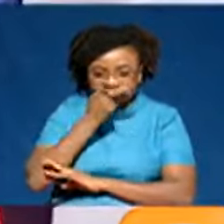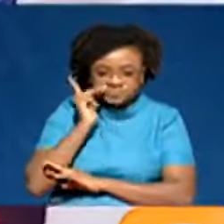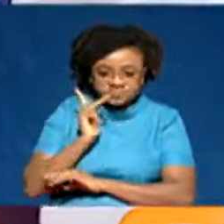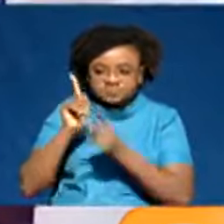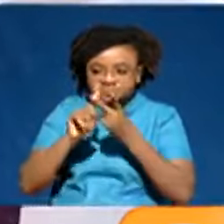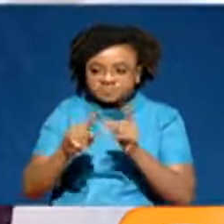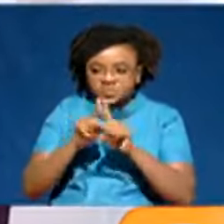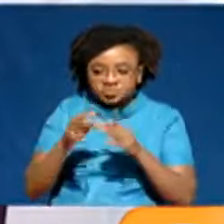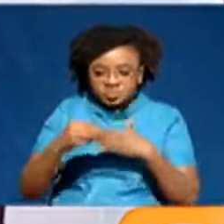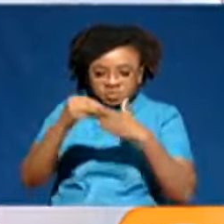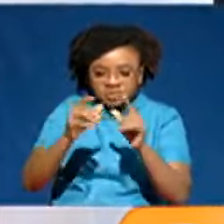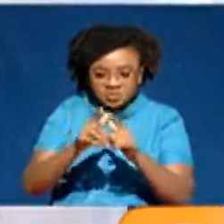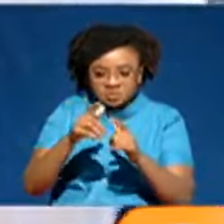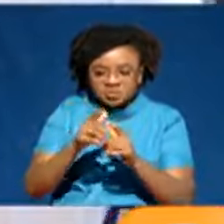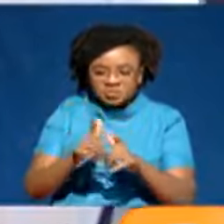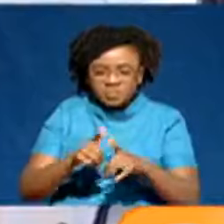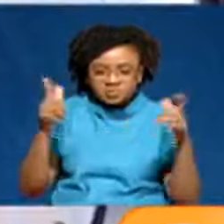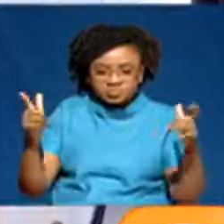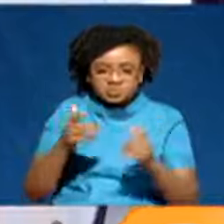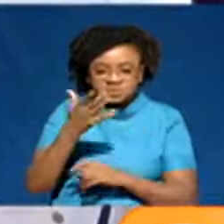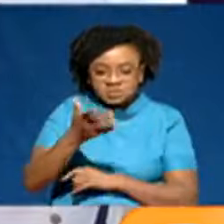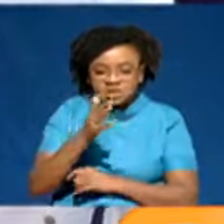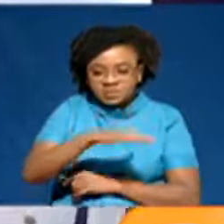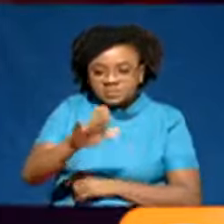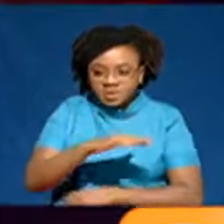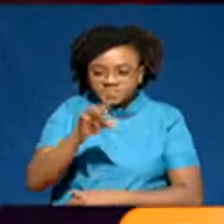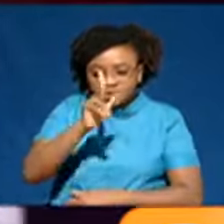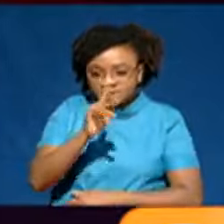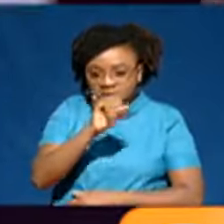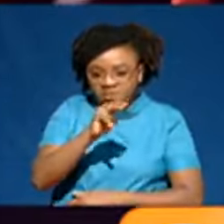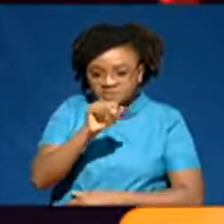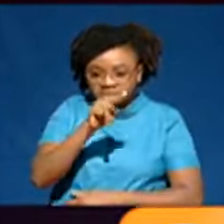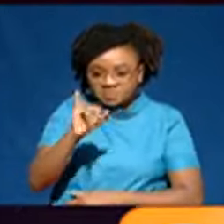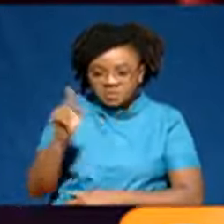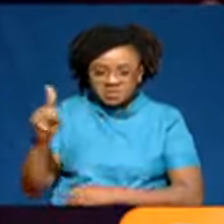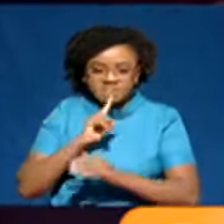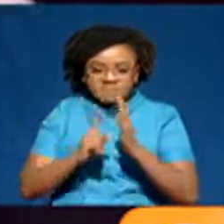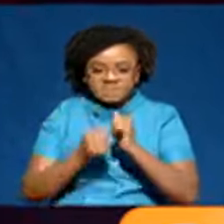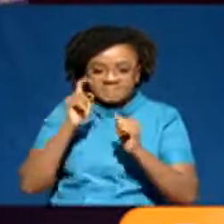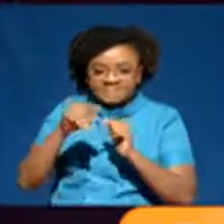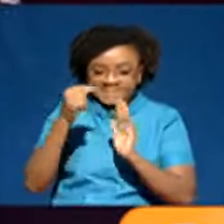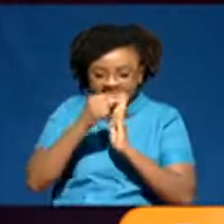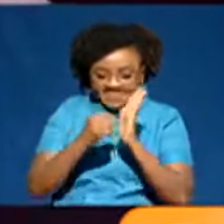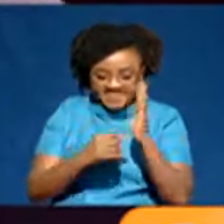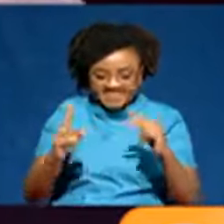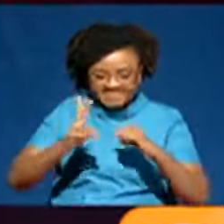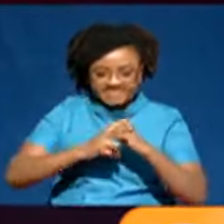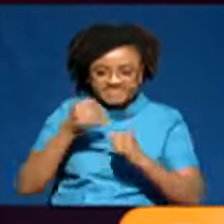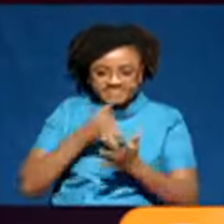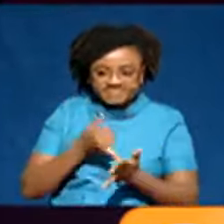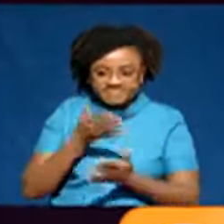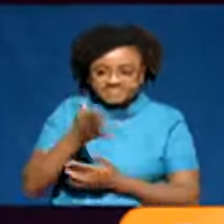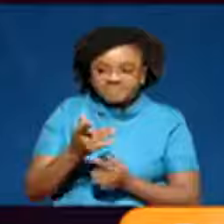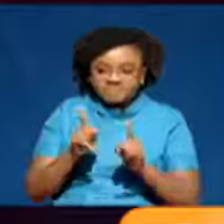na kiongozi wa wengi bungeni Kimani Shungwa, azimio ilishikilia kuwa sharti saba za uchaguzi ziangaziwe,